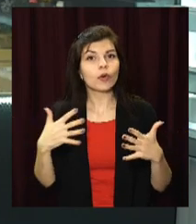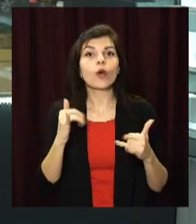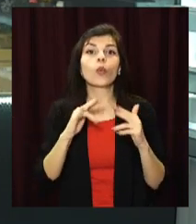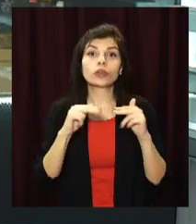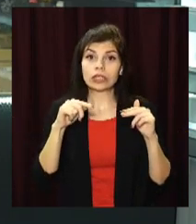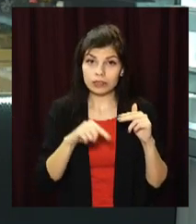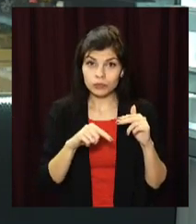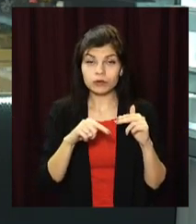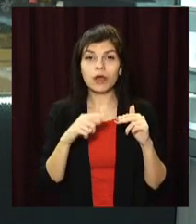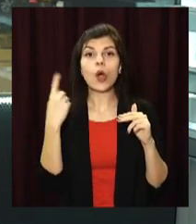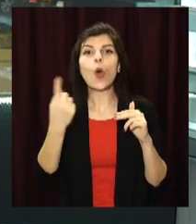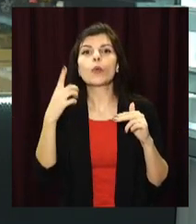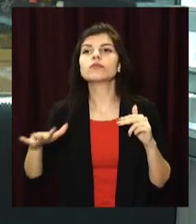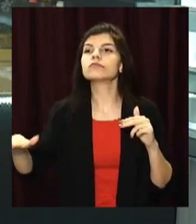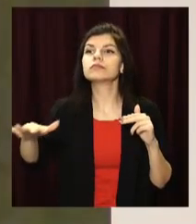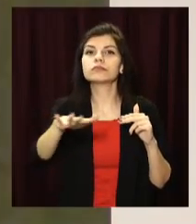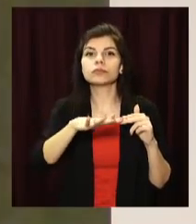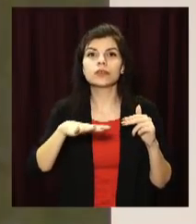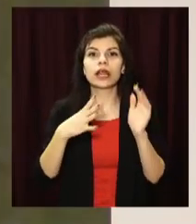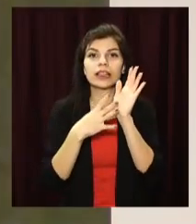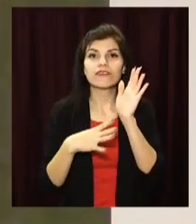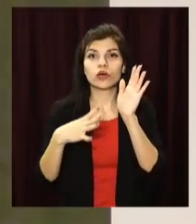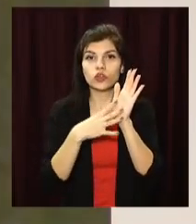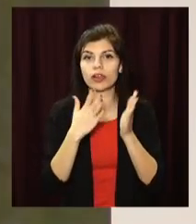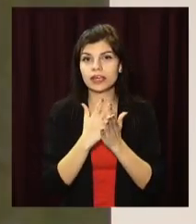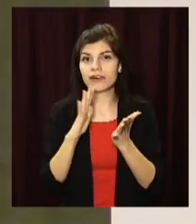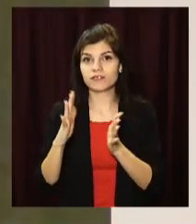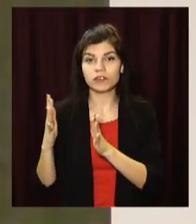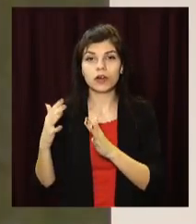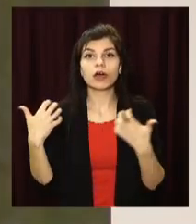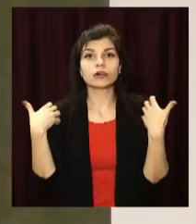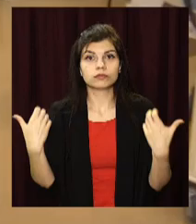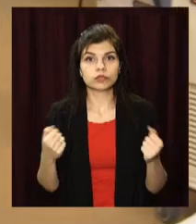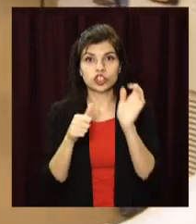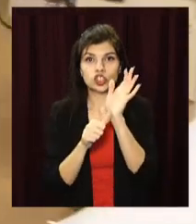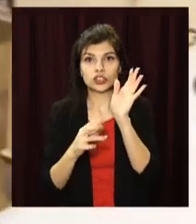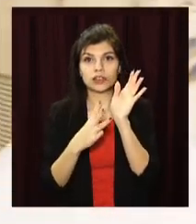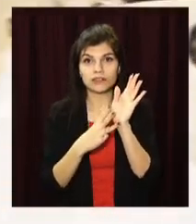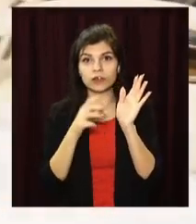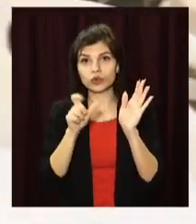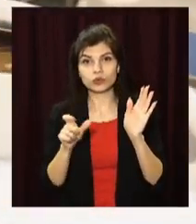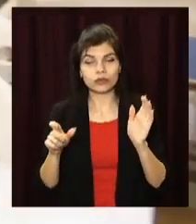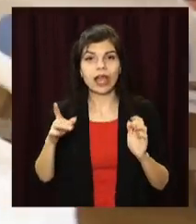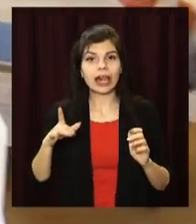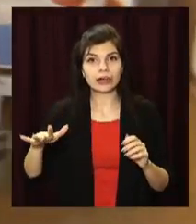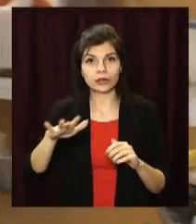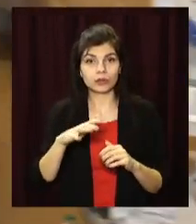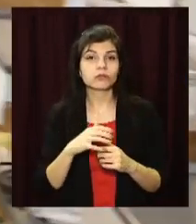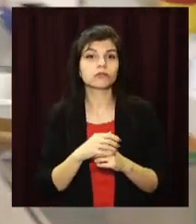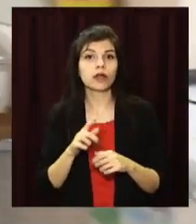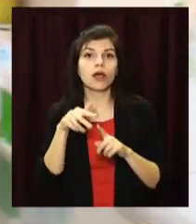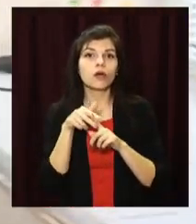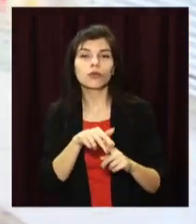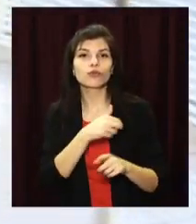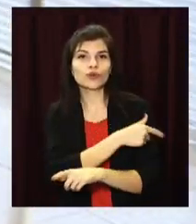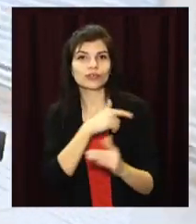– у Дніпрі. В обласному центрі зафіксували 99 випадків. Подолали недугу 68 мешканців регіону. Завантаженість ліжок